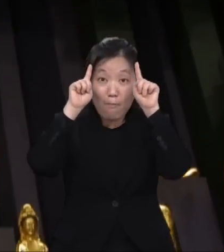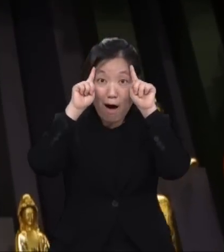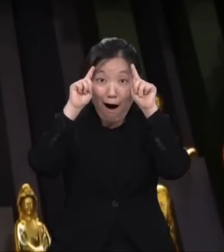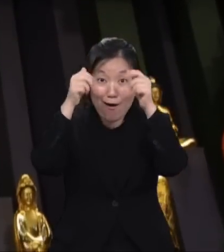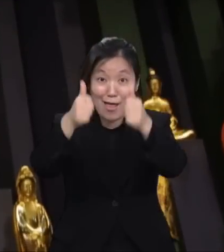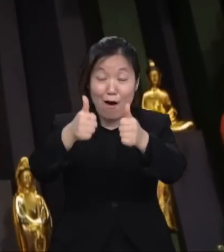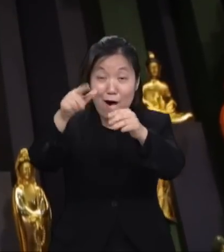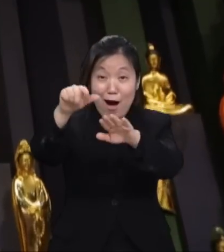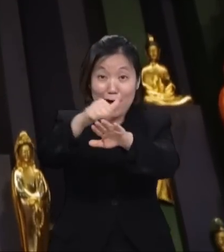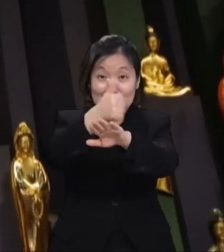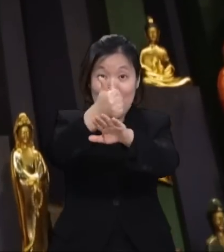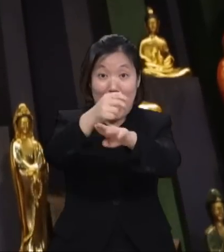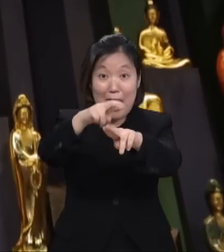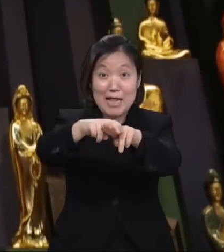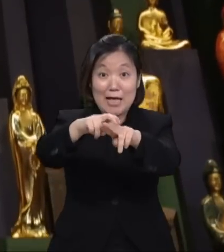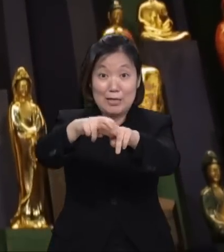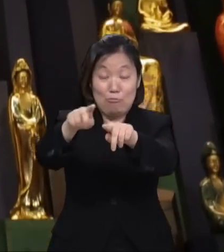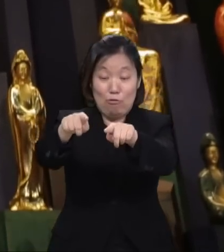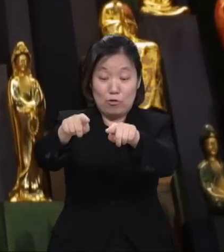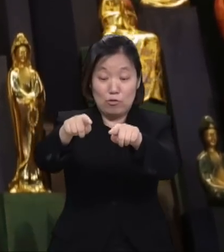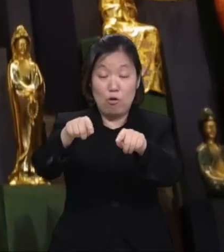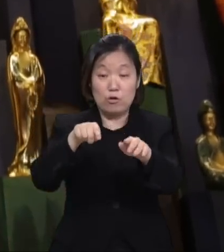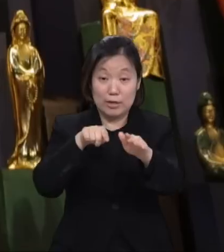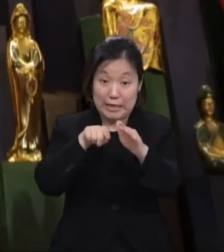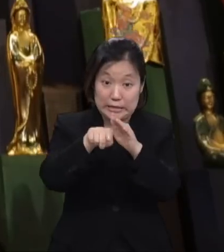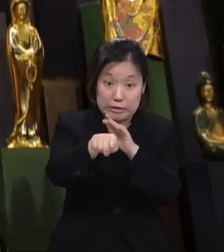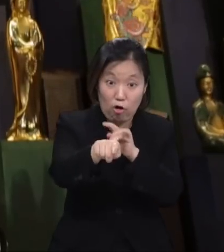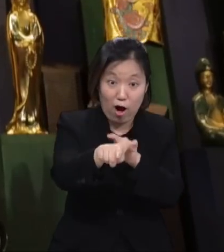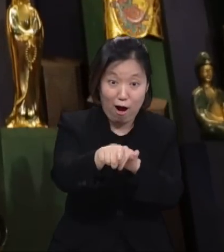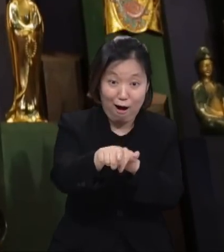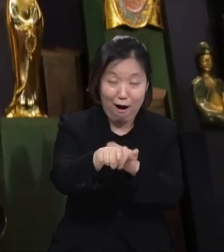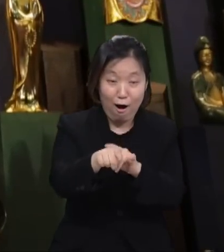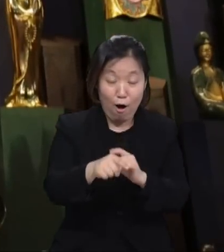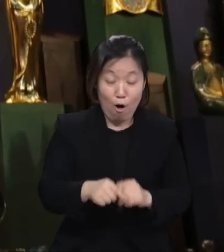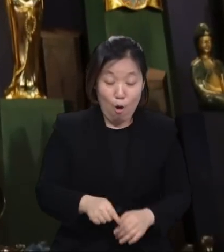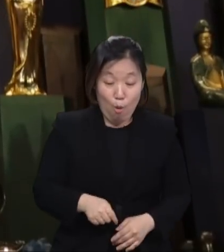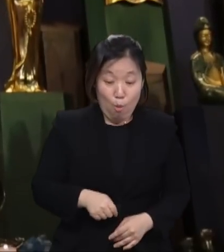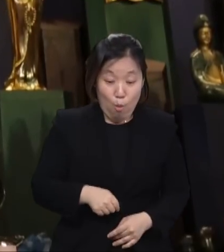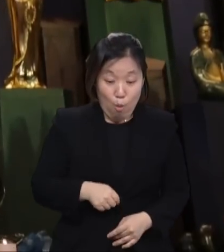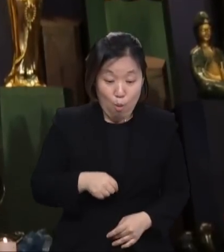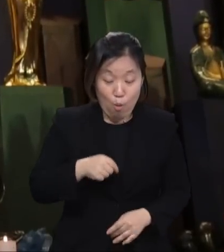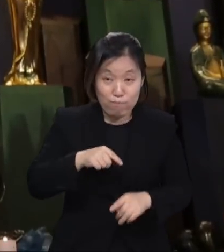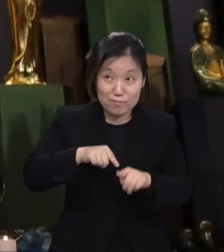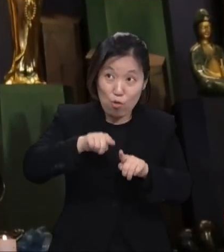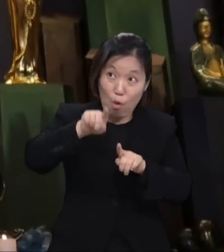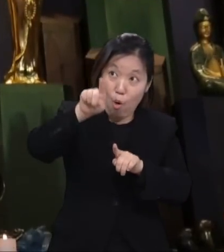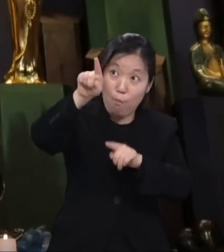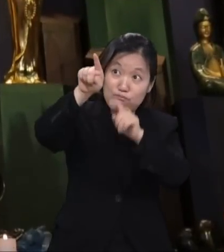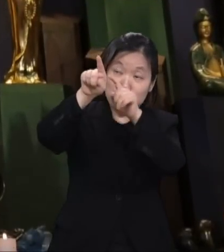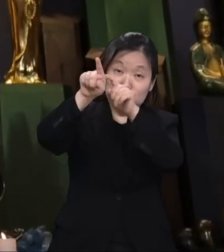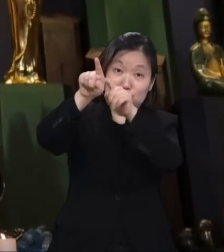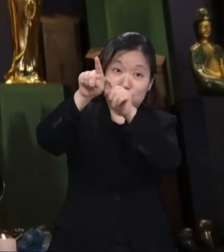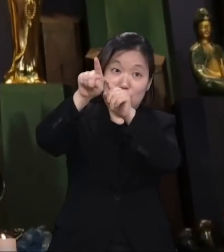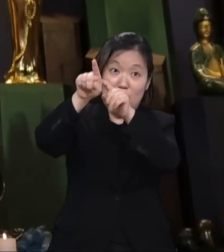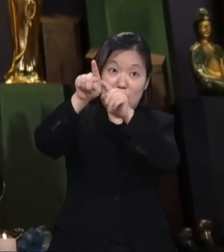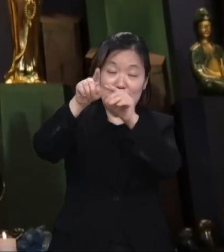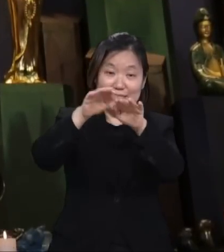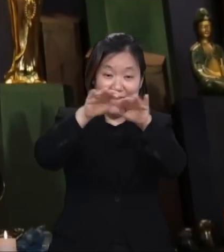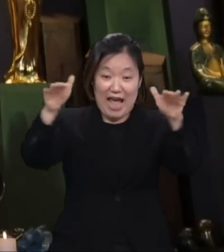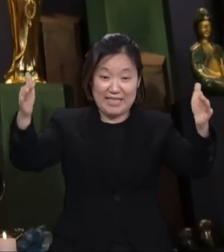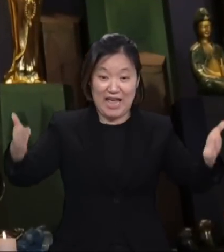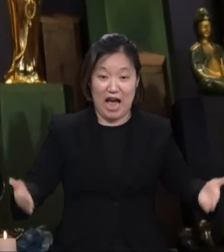사무실로 들어간 거예요 어마어마하게 어마하게 높은 계단 위에 큰 큰 책상